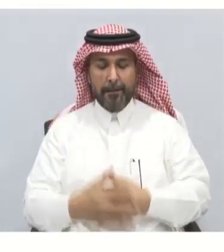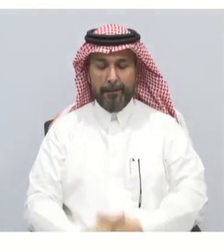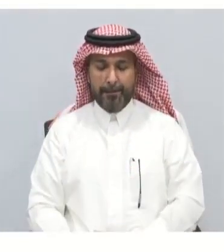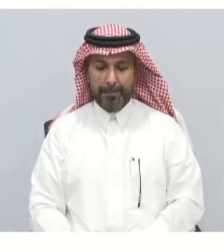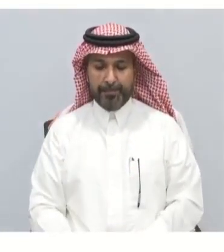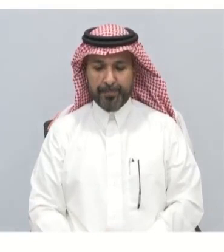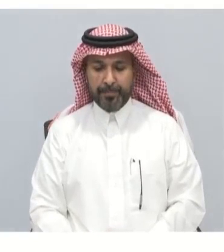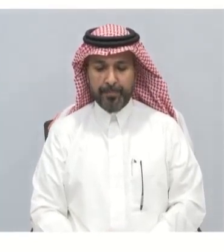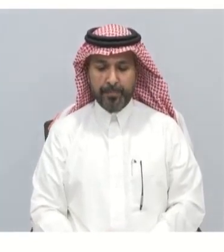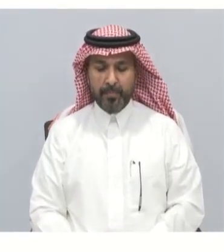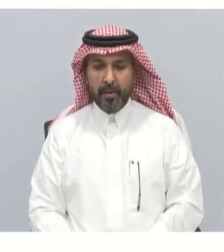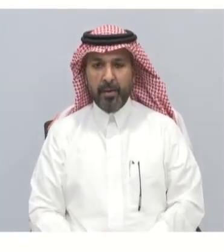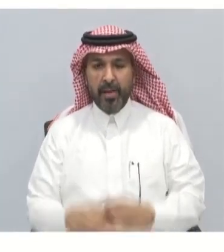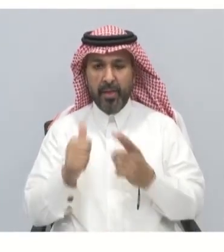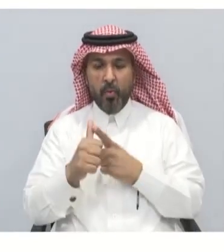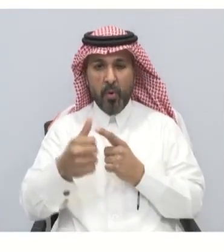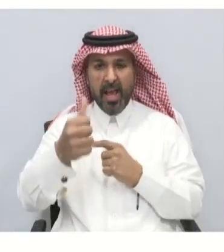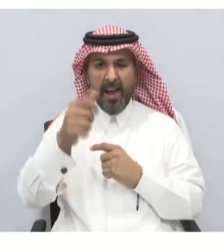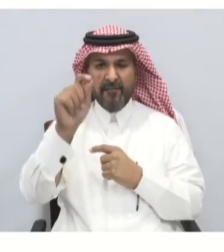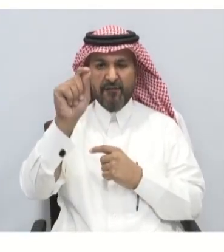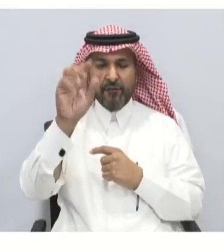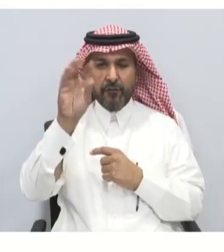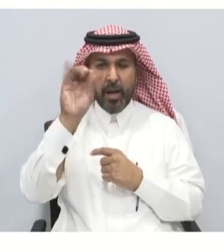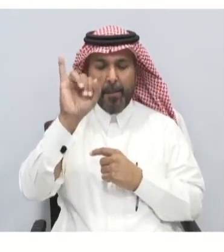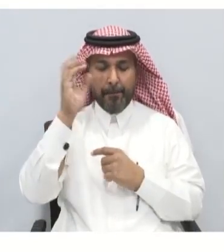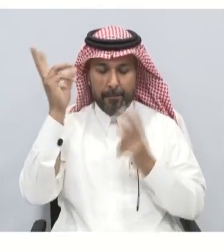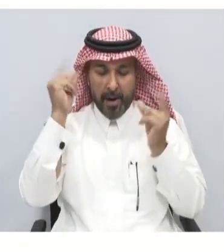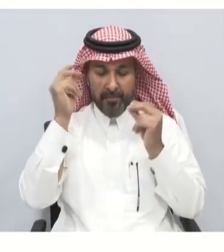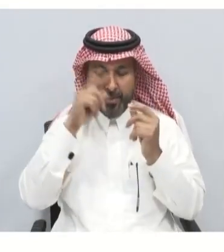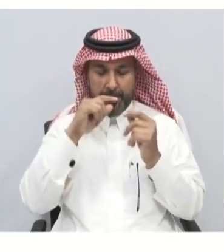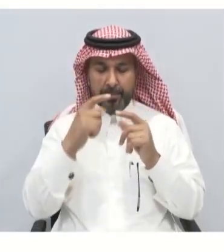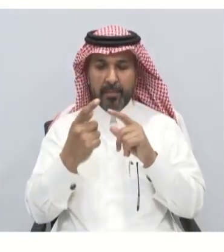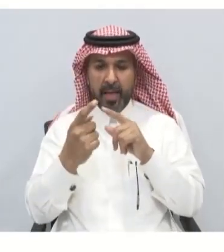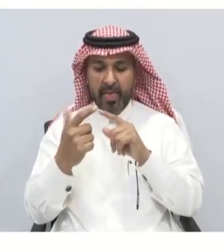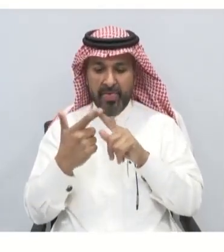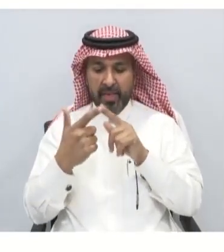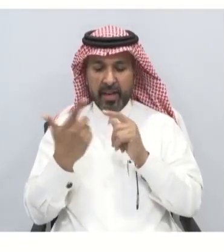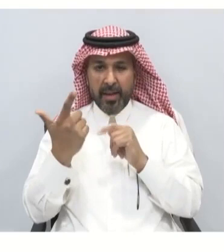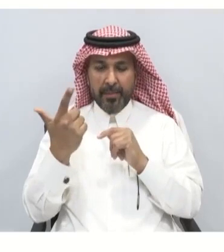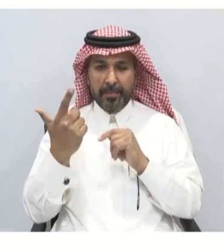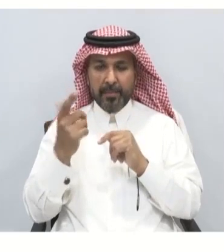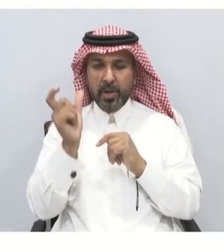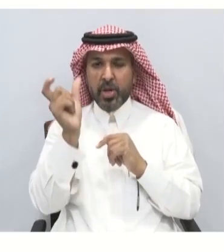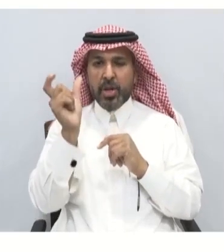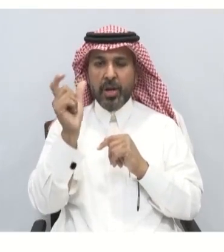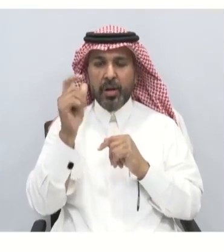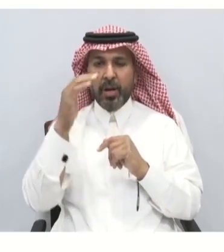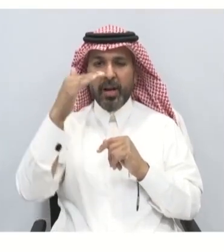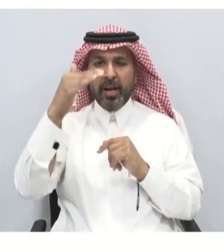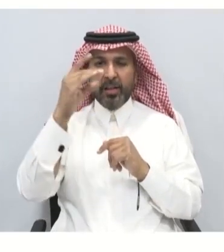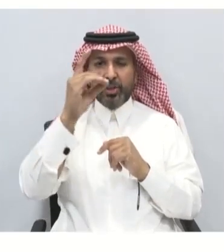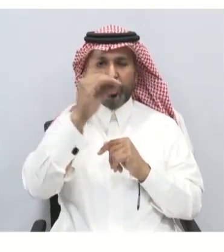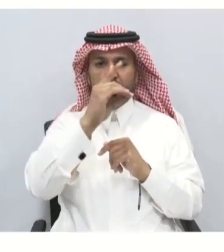الملابس طبعا هنا راح ننشئ نموذجا لمعرفه ذلك خطوه الثالثه من خطوات حل المساله اللي